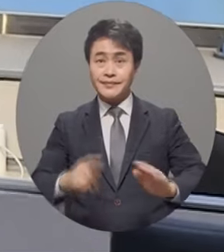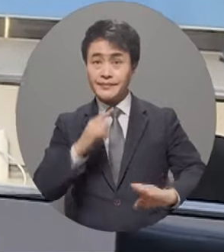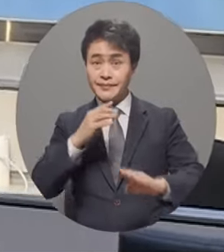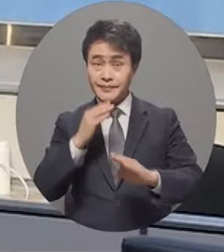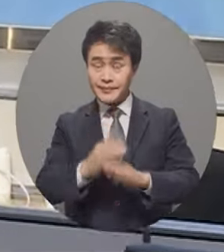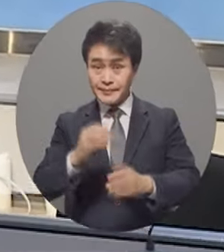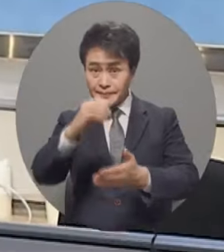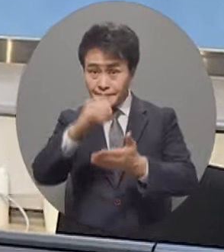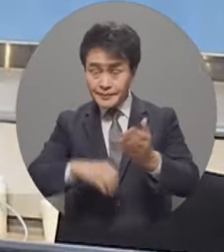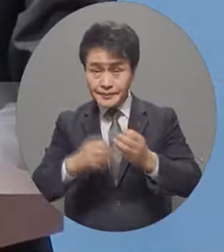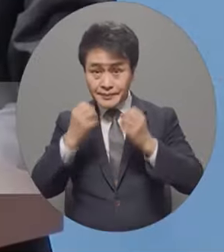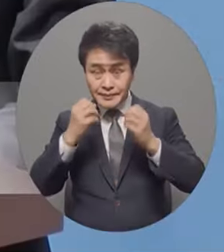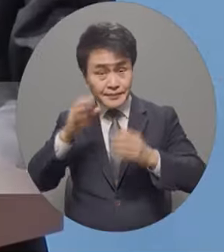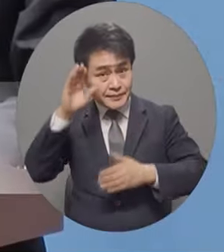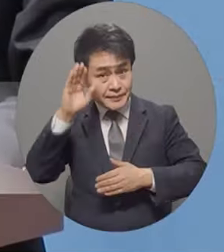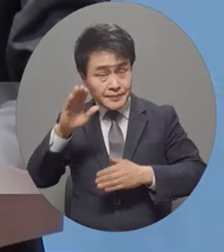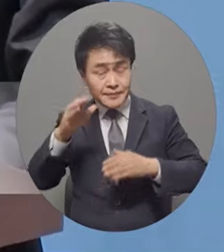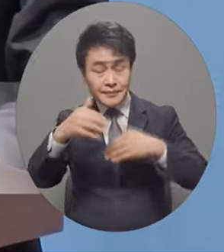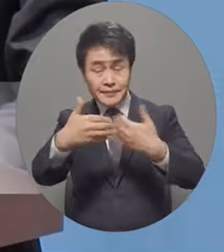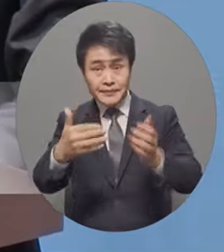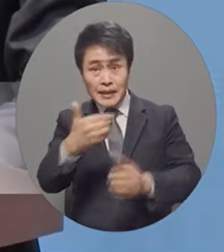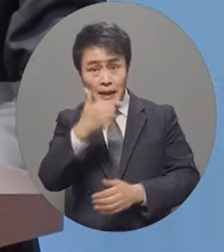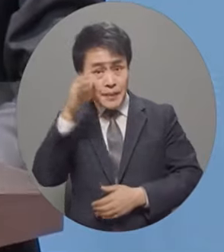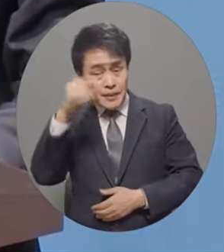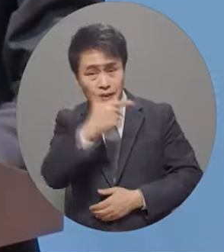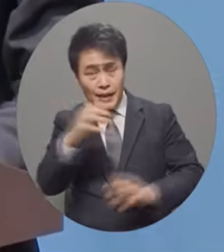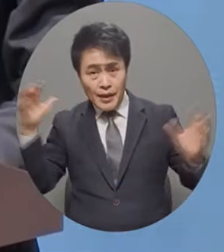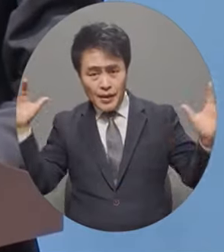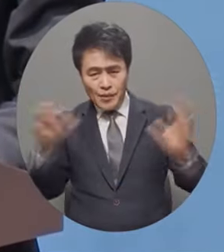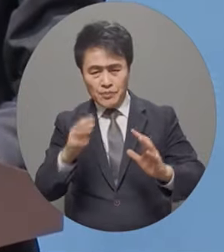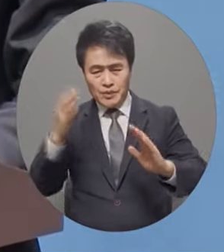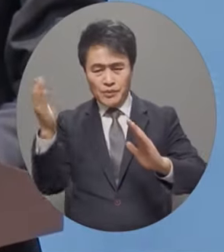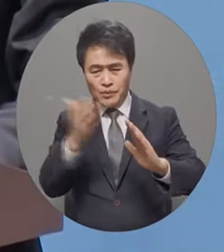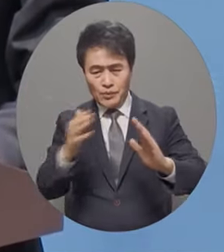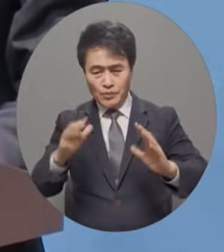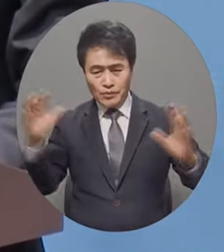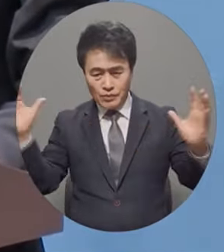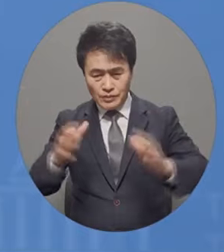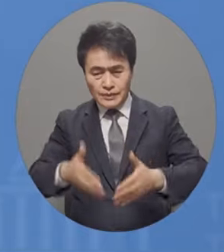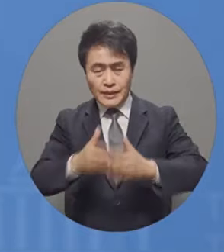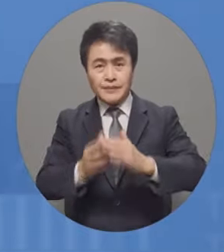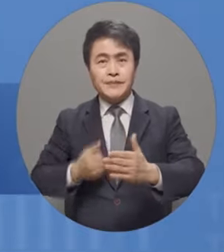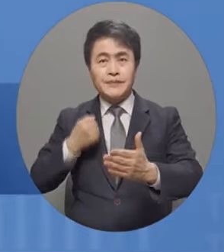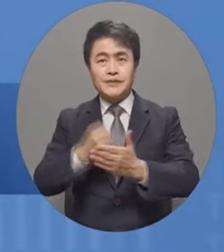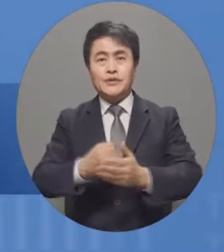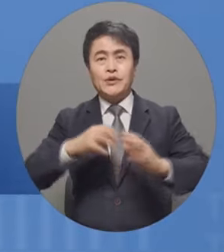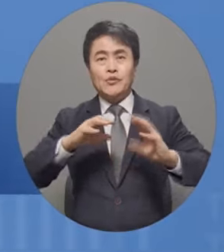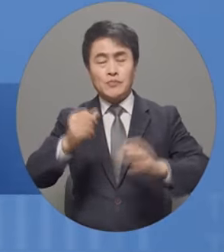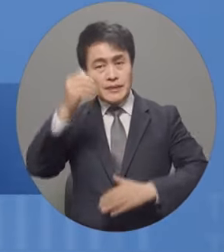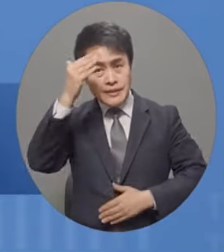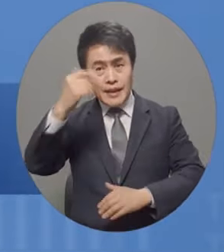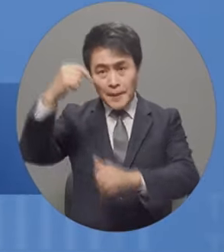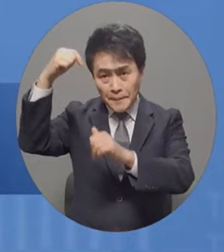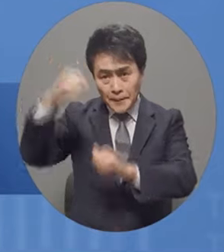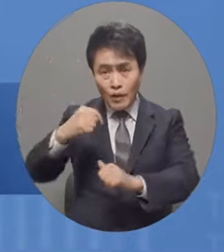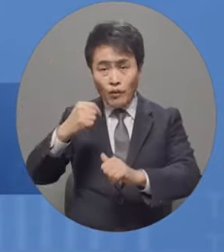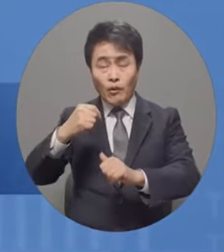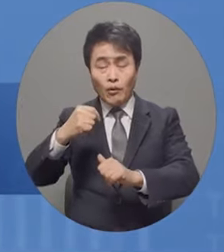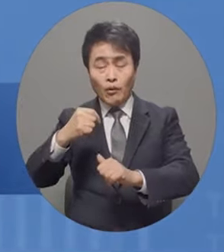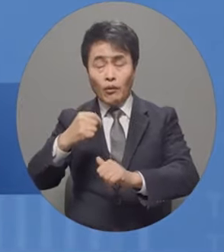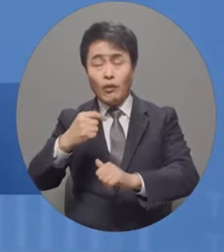민주당을 탈당한 새로운 미래와 미래대연합이 결국 공동창당을 결정했습니다. 국민의 기대와 명령에 부응하기